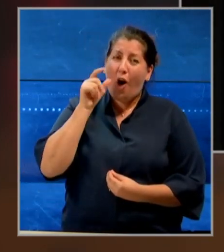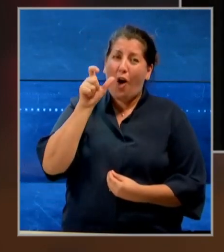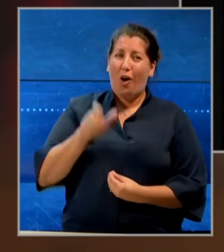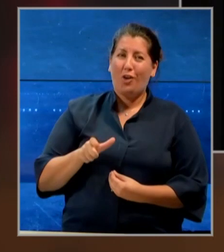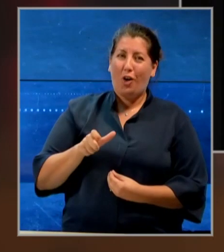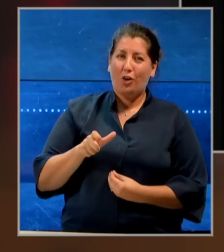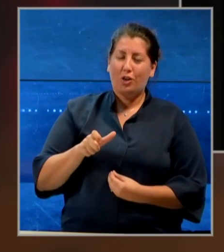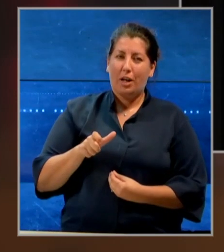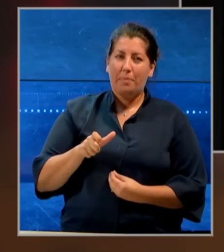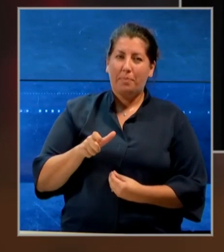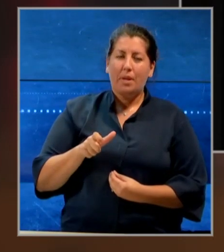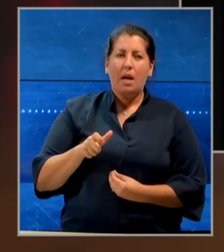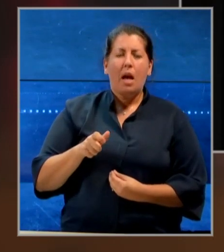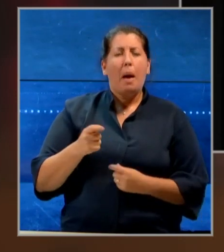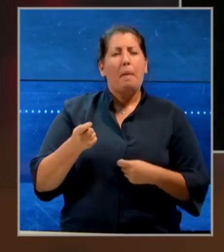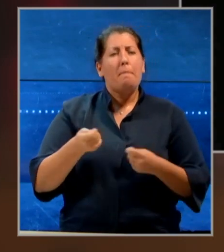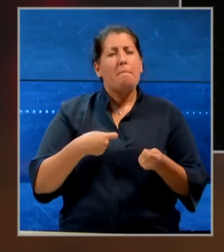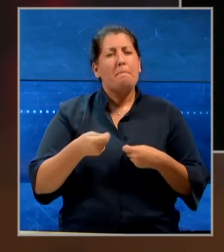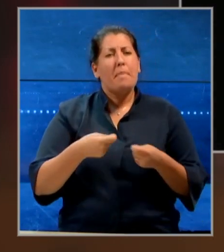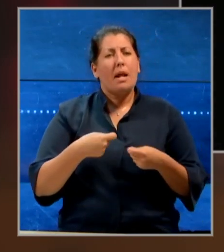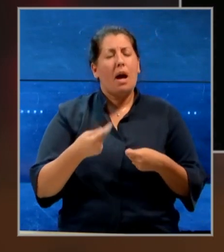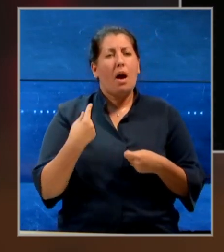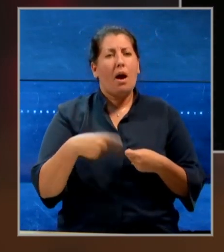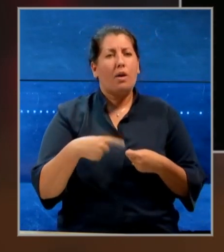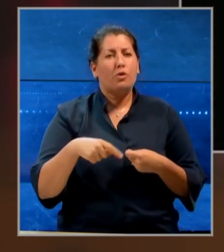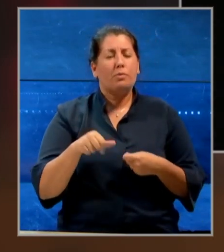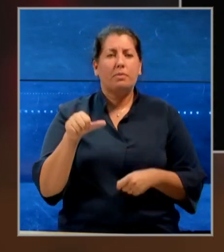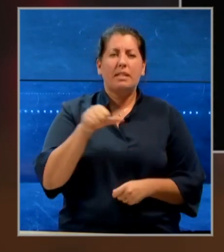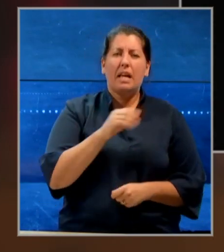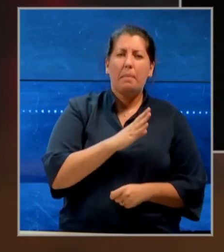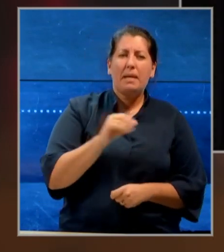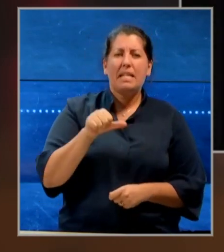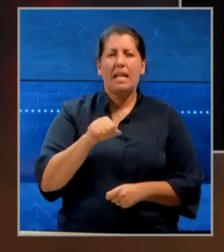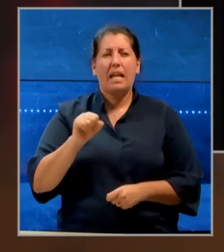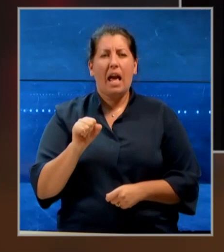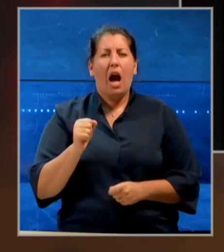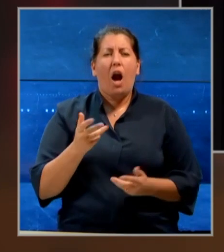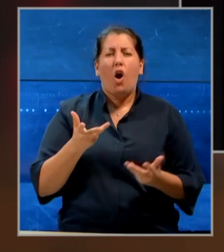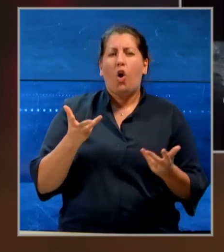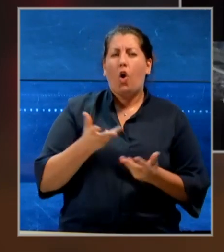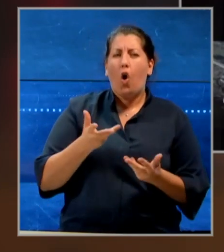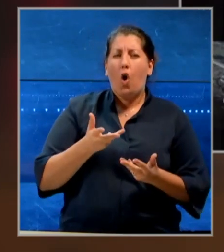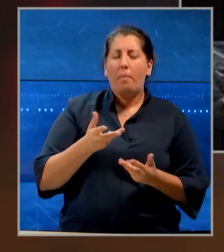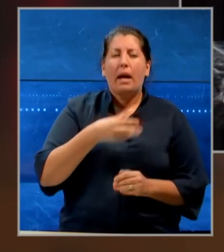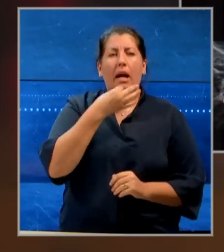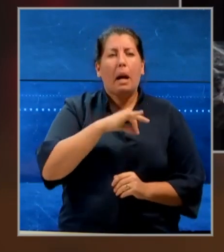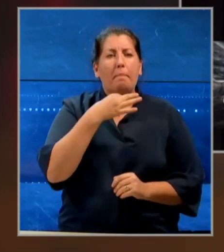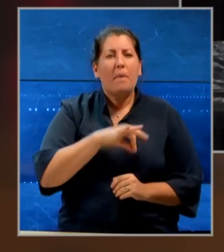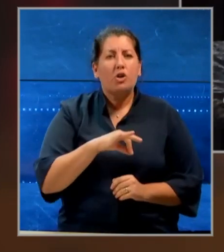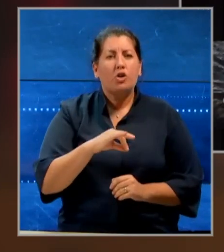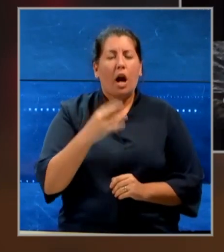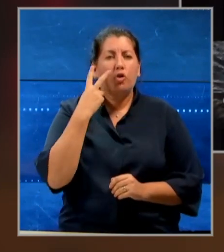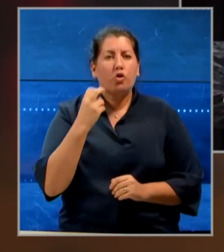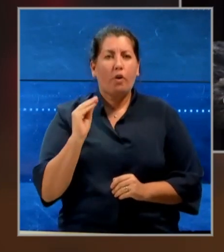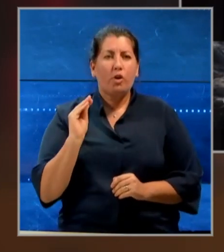che mercato è negli ultimi anni di quello, diciamo, non soltanto in Serie B, di Serie A, c'è questa capacità di trovare giovani, di lavorare a